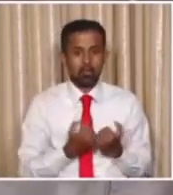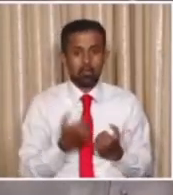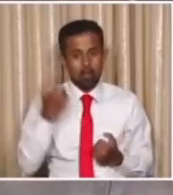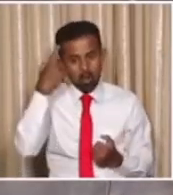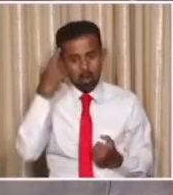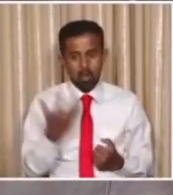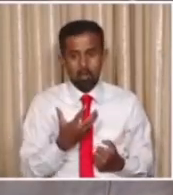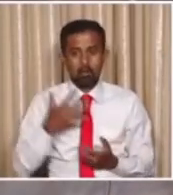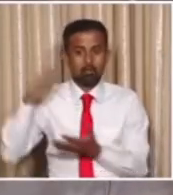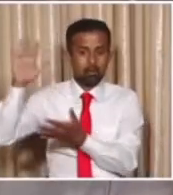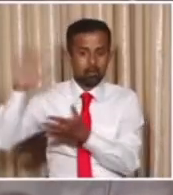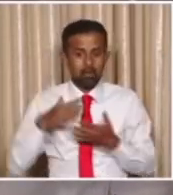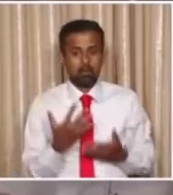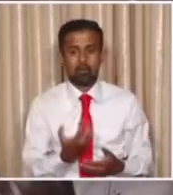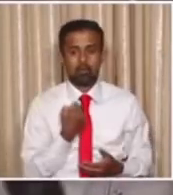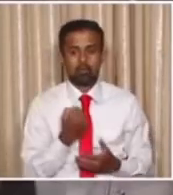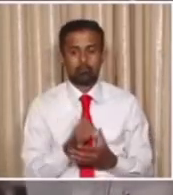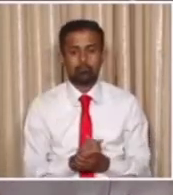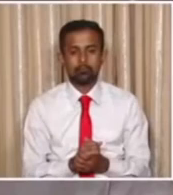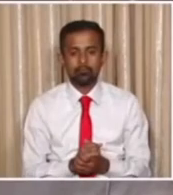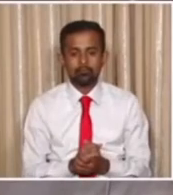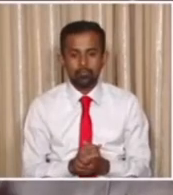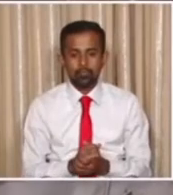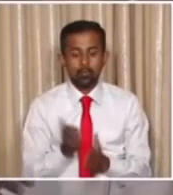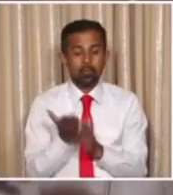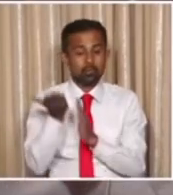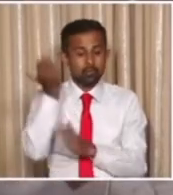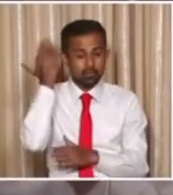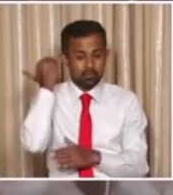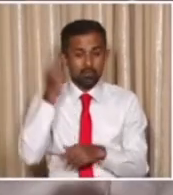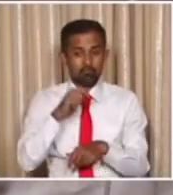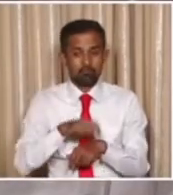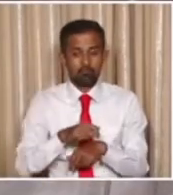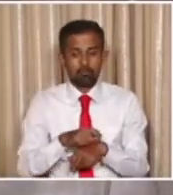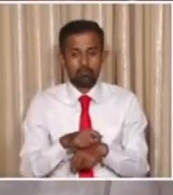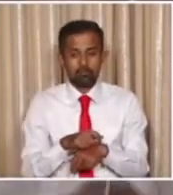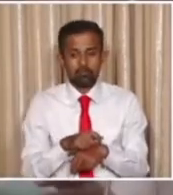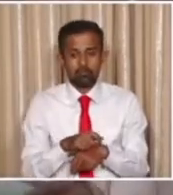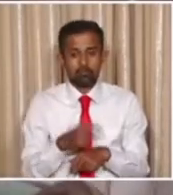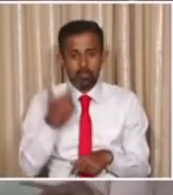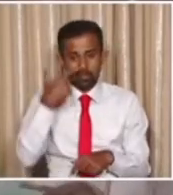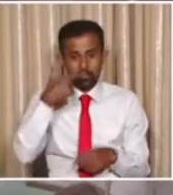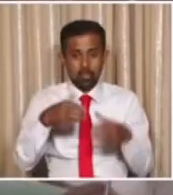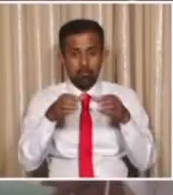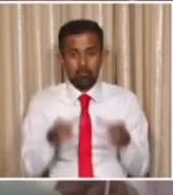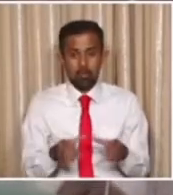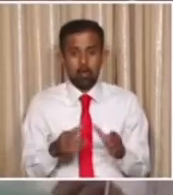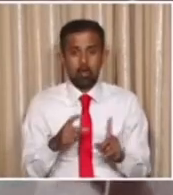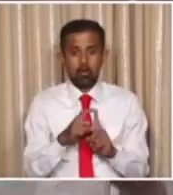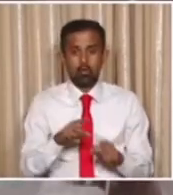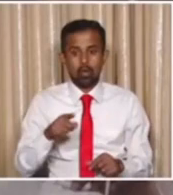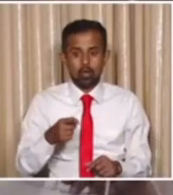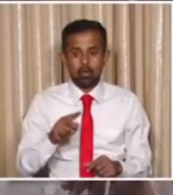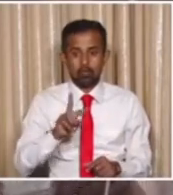ගෙන්නන්න ඕනේ. දැන් අපි ඉතිහාසයේ යම් යම් වකවානුන්වල තෙල් බැරල් එකක මිල ඩොලර්